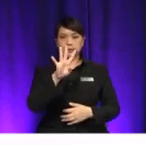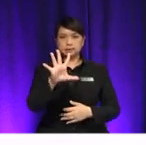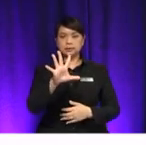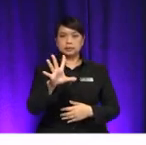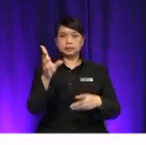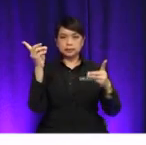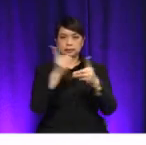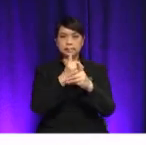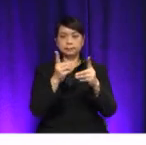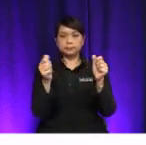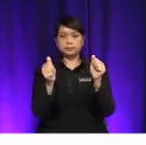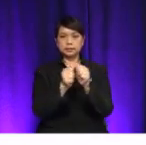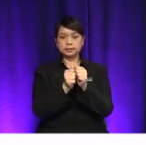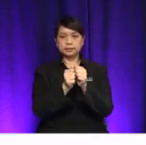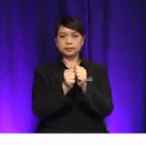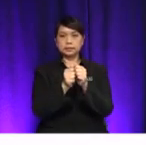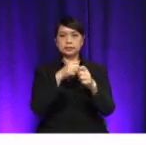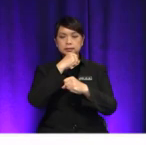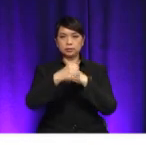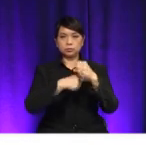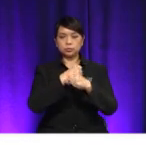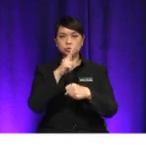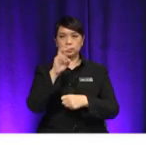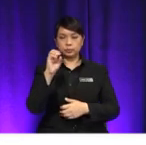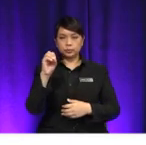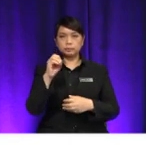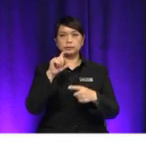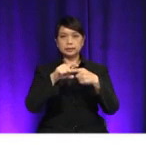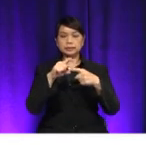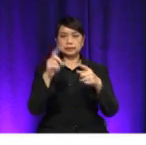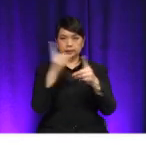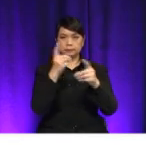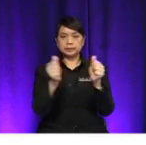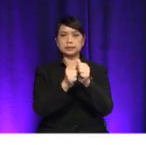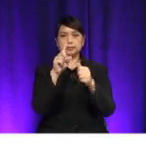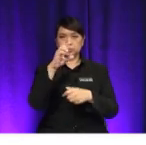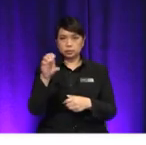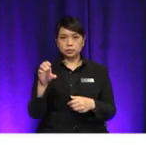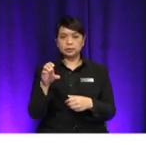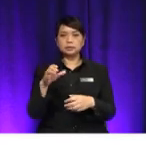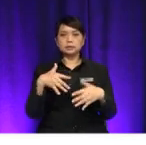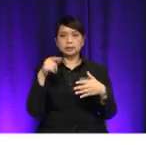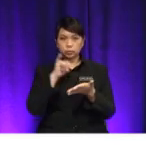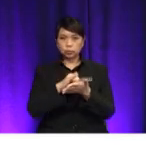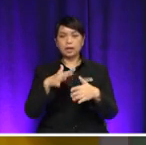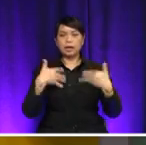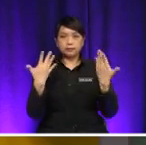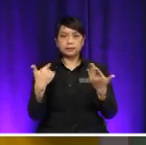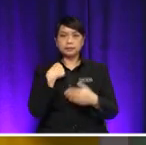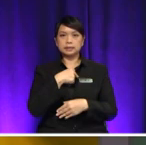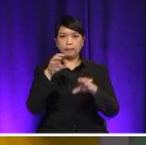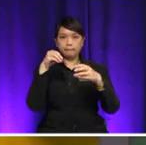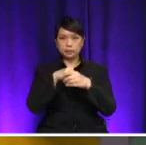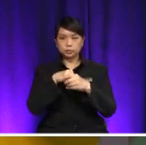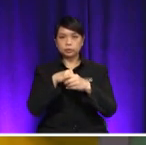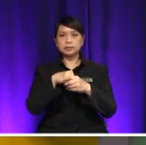2000 dibagikan dengan 100 Oke itulah kita coba masukkan kita akan coba memasukkan